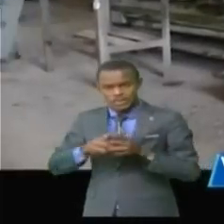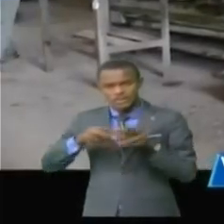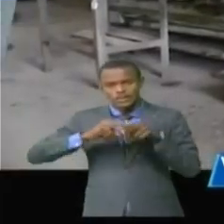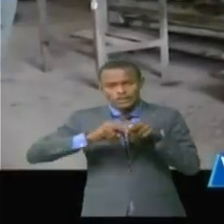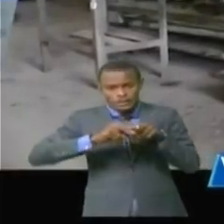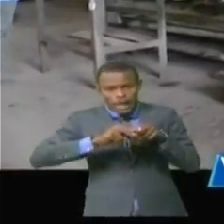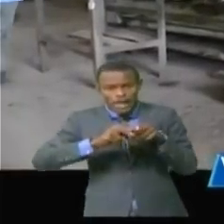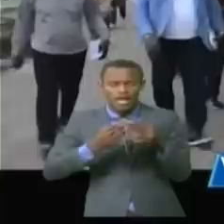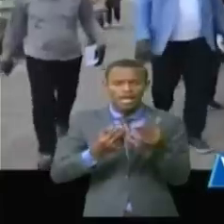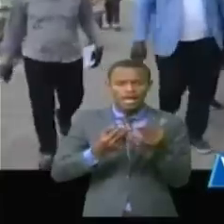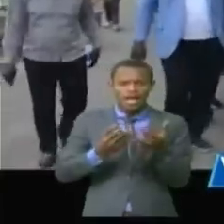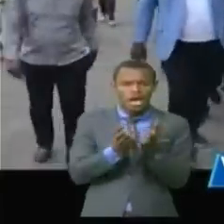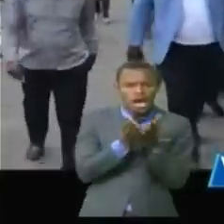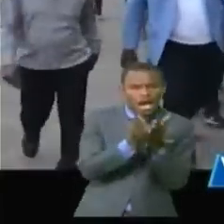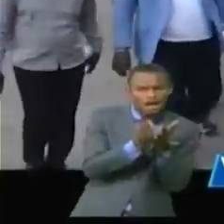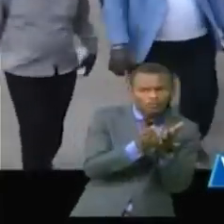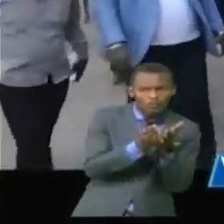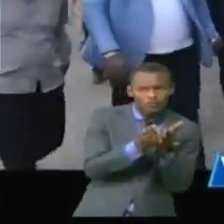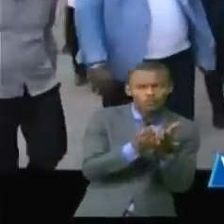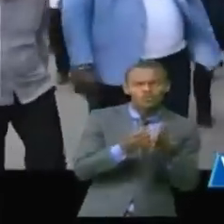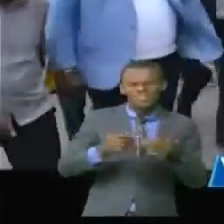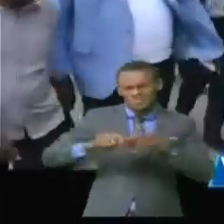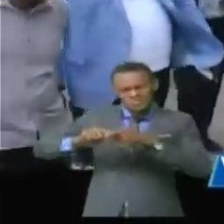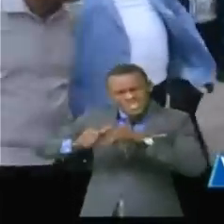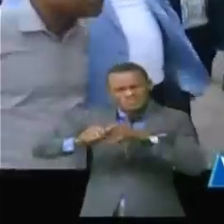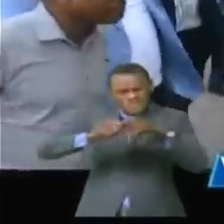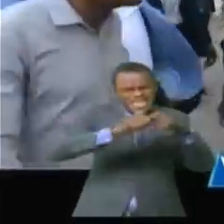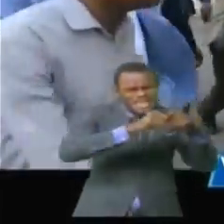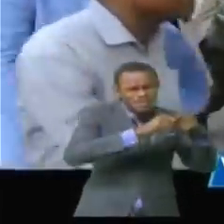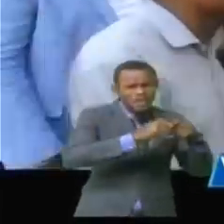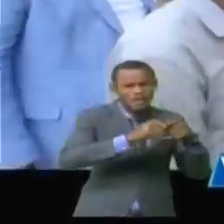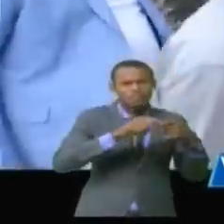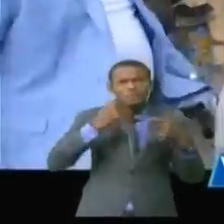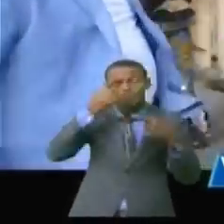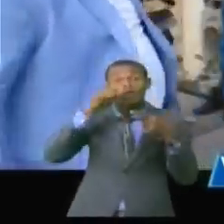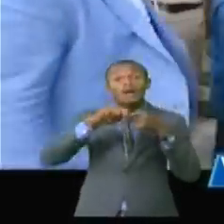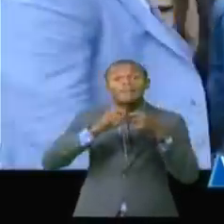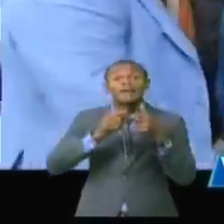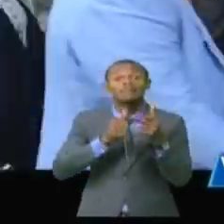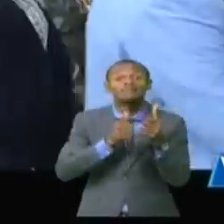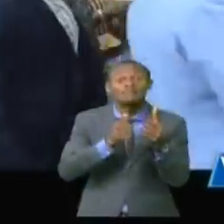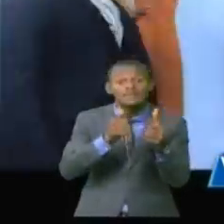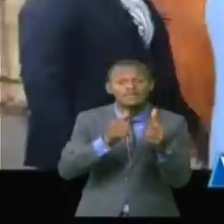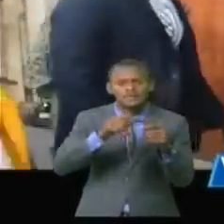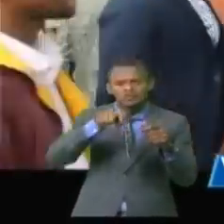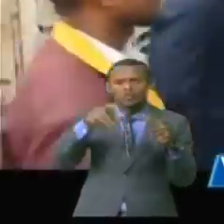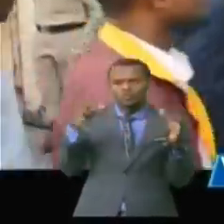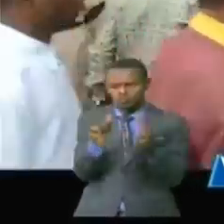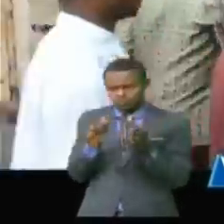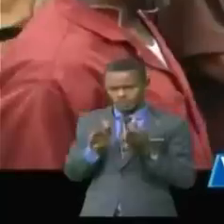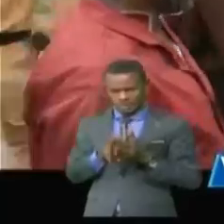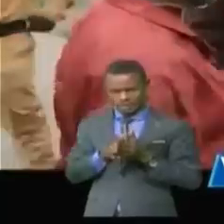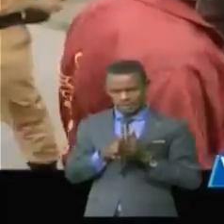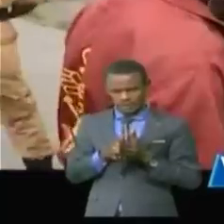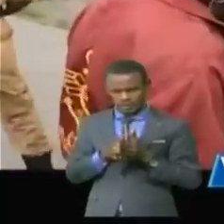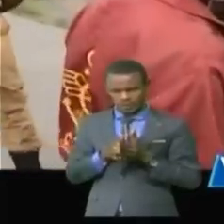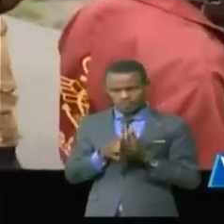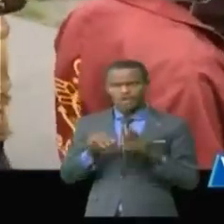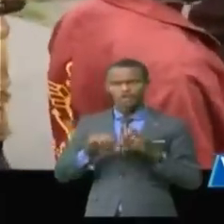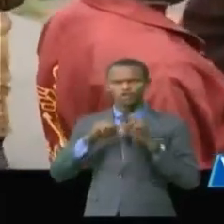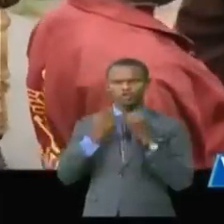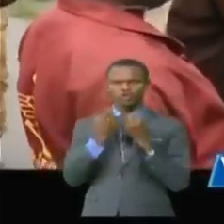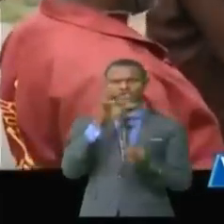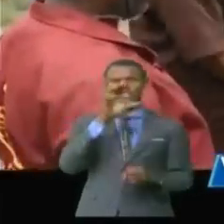Tshisekedi Tshilombo. Un panel de membres du conseil d'administration et de la direction générale de cette entreprise du portefeuille de l'État ont effectué